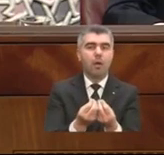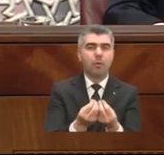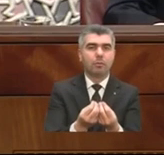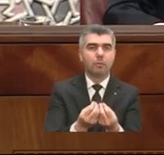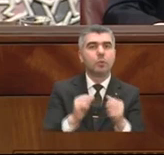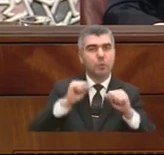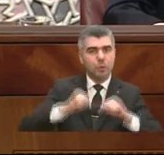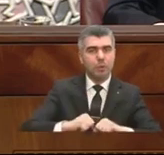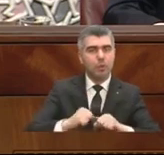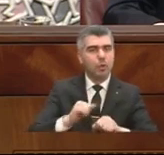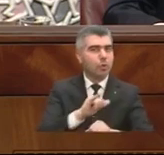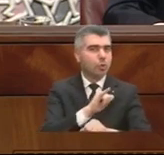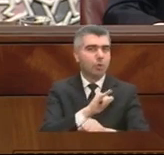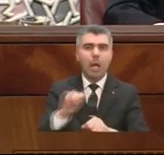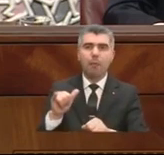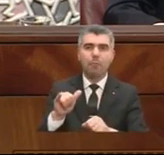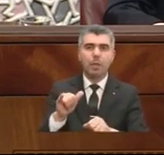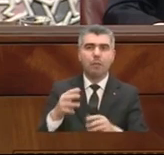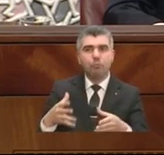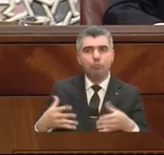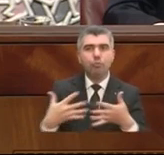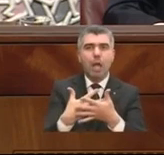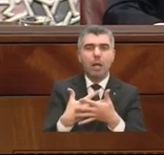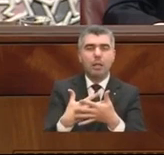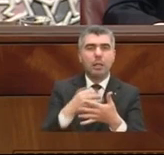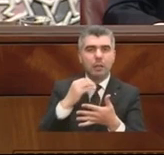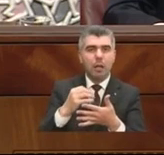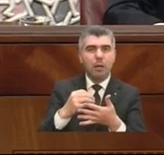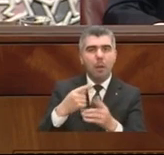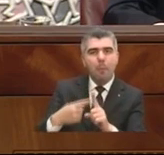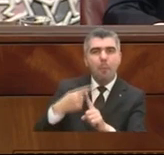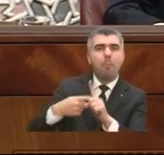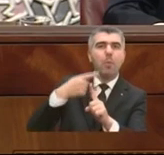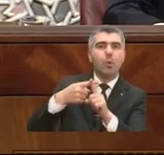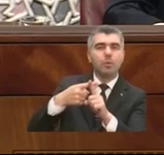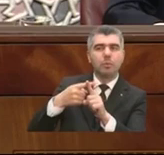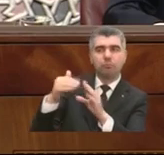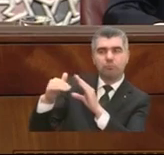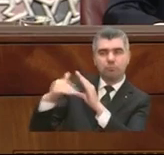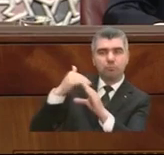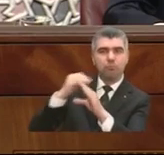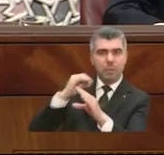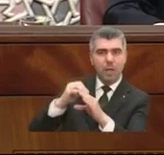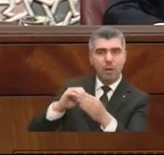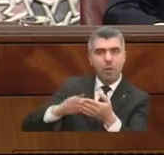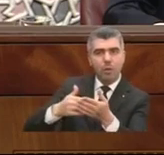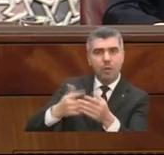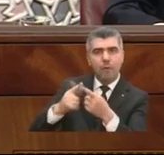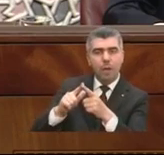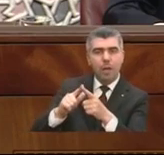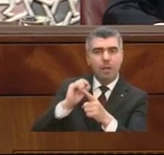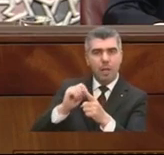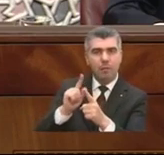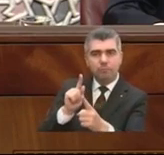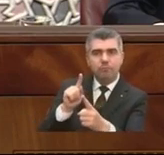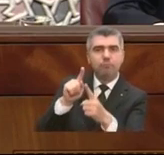لم يسبق لأي مؤسسة شريكة أن تجاوزت اختصاصاتها وتجرأت على دولة